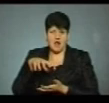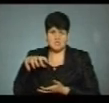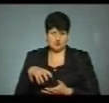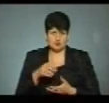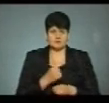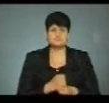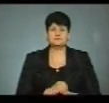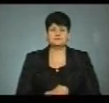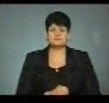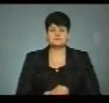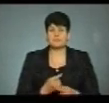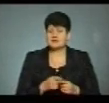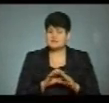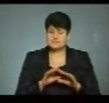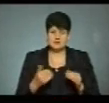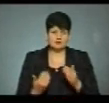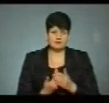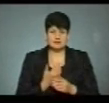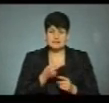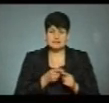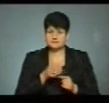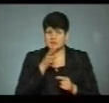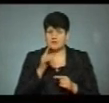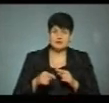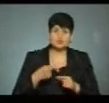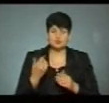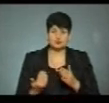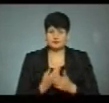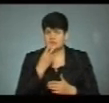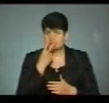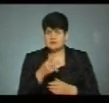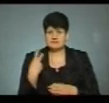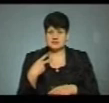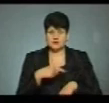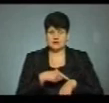Кіцак. І це всі новини на цю пору. Наступний інформаційний випуск дивіться о